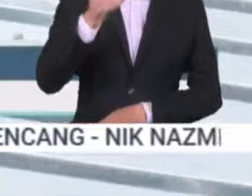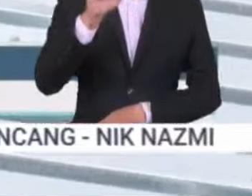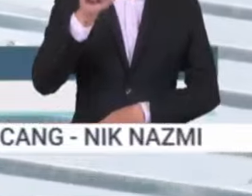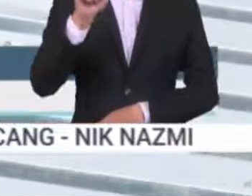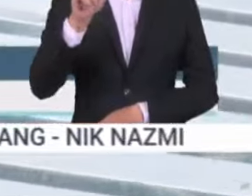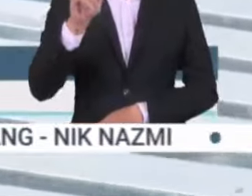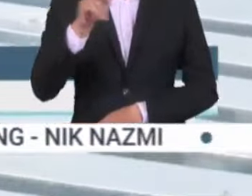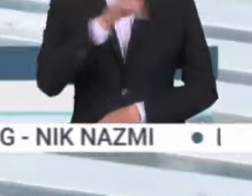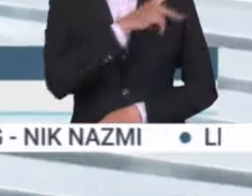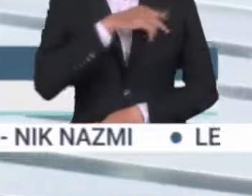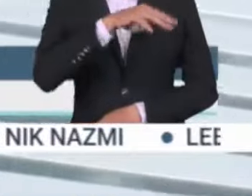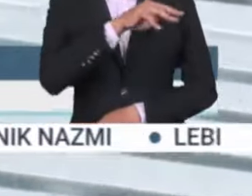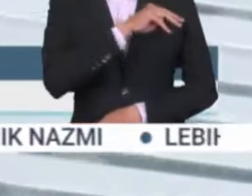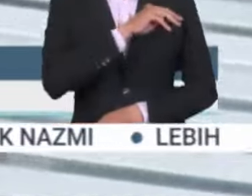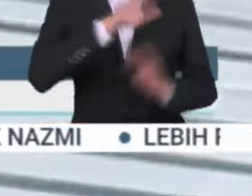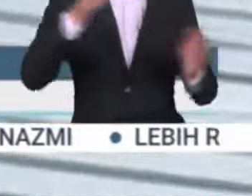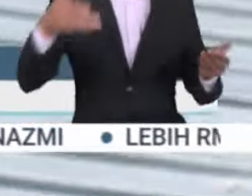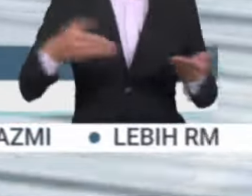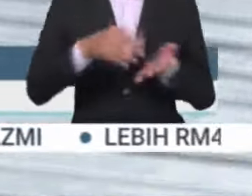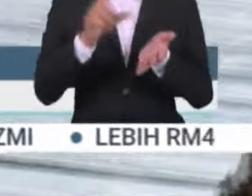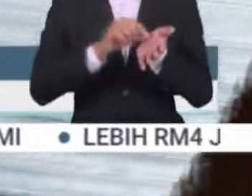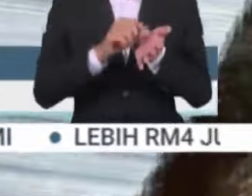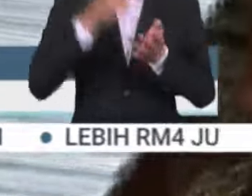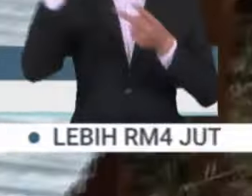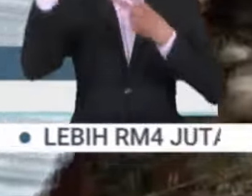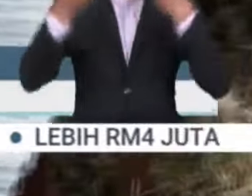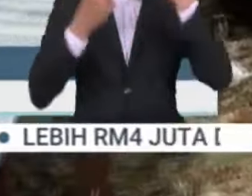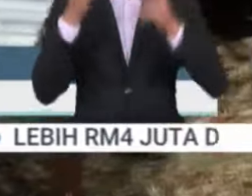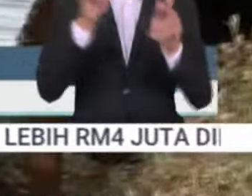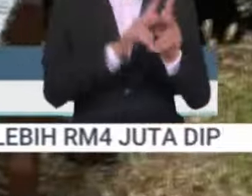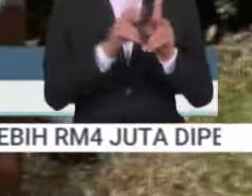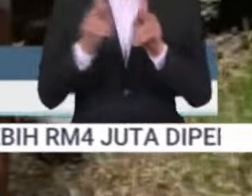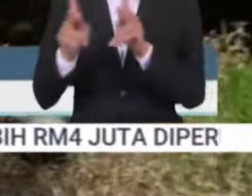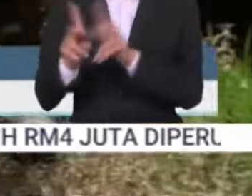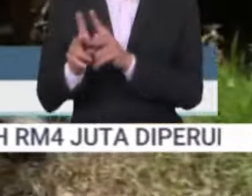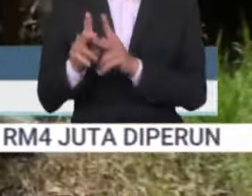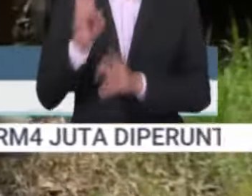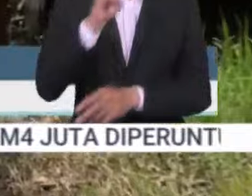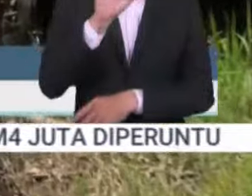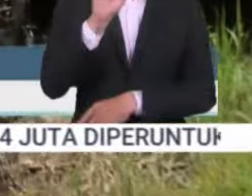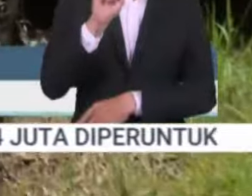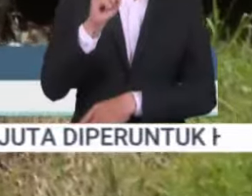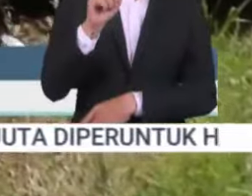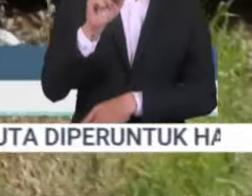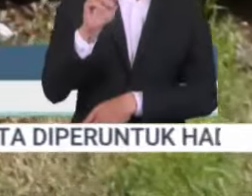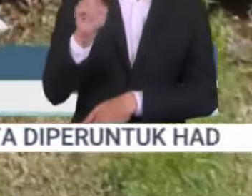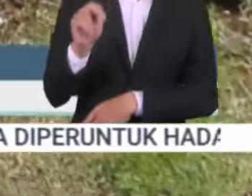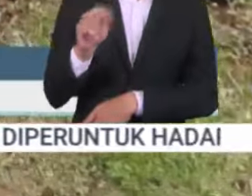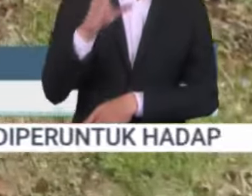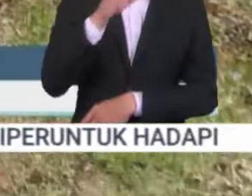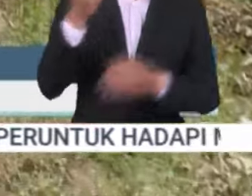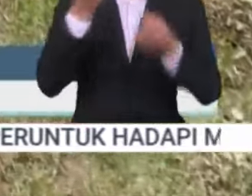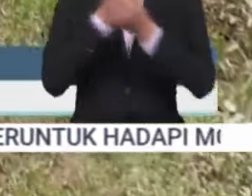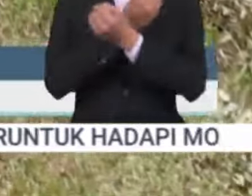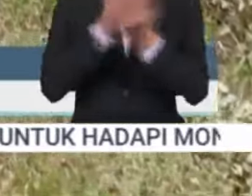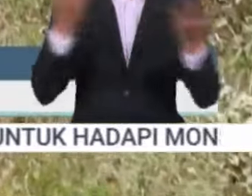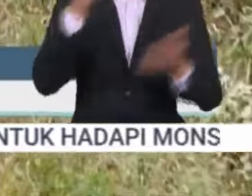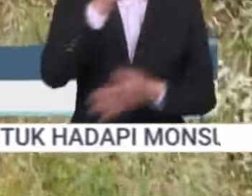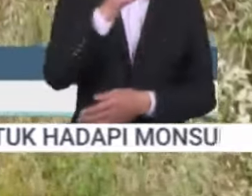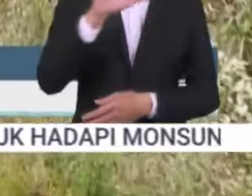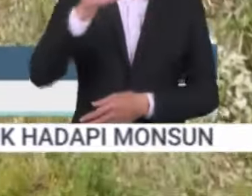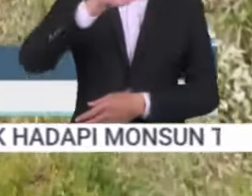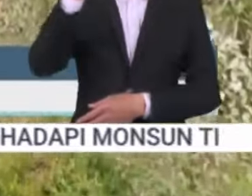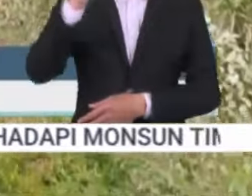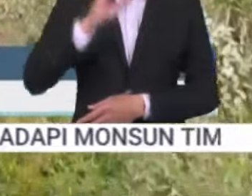kepada Ketua Menteri ditemui pemberita sempena lawatannya ke Kampung Nambahan Western. Dalam pada itu, beliau memaklumkan